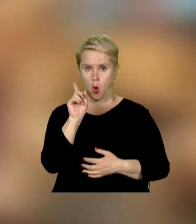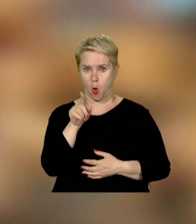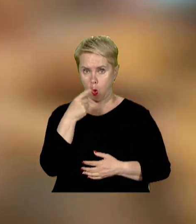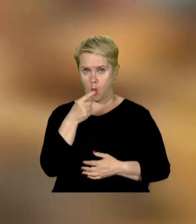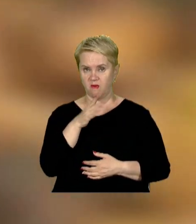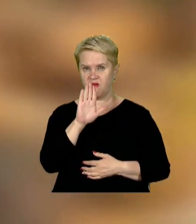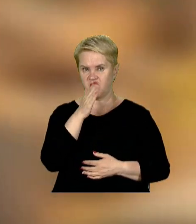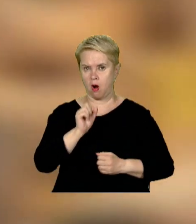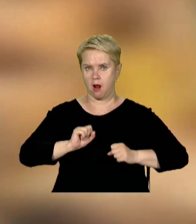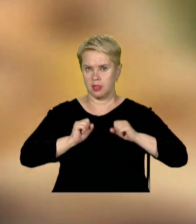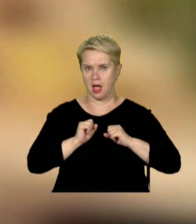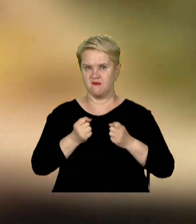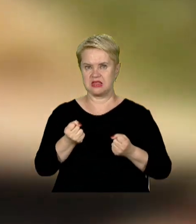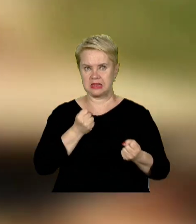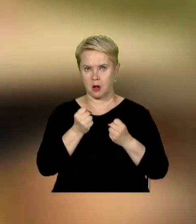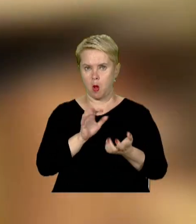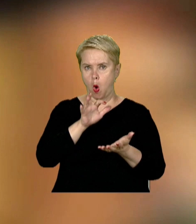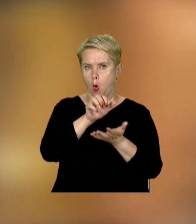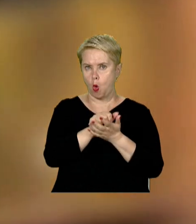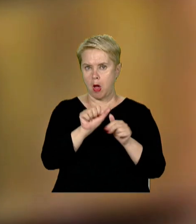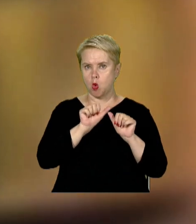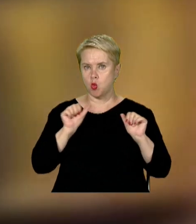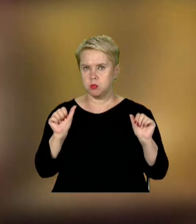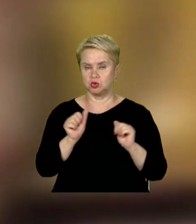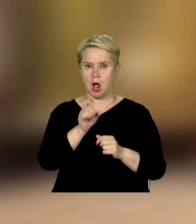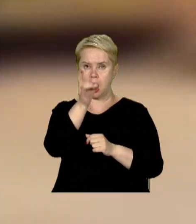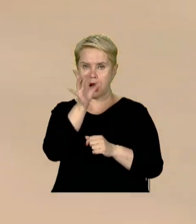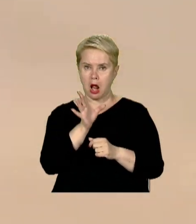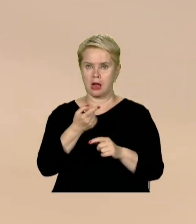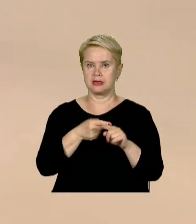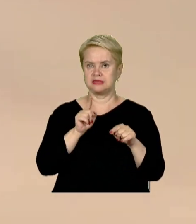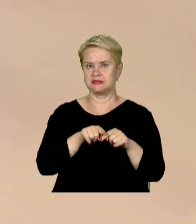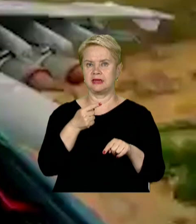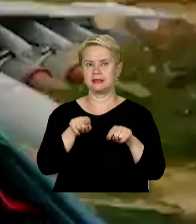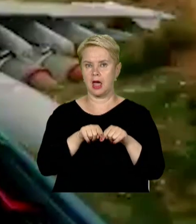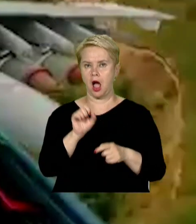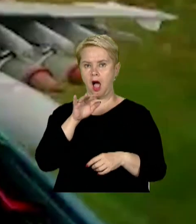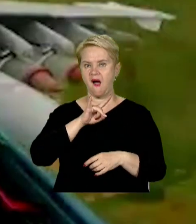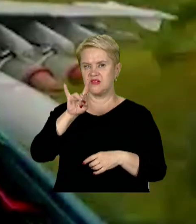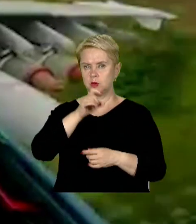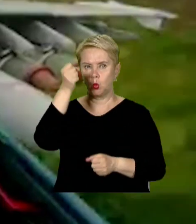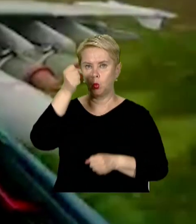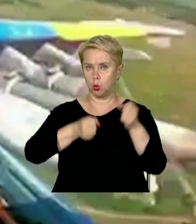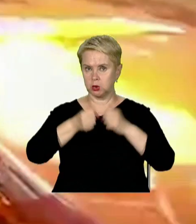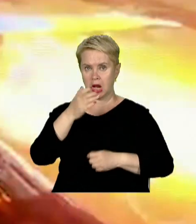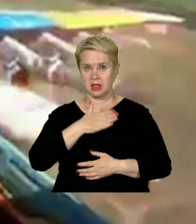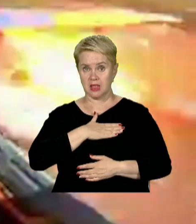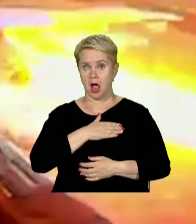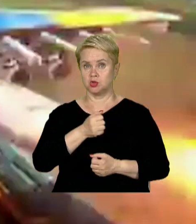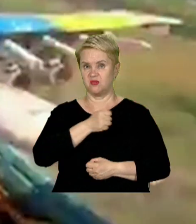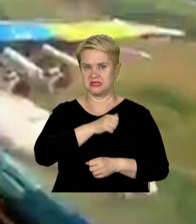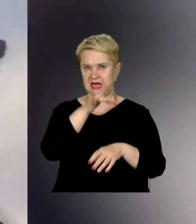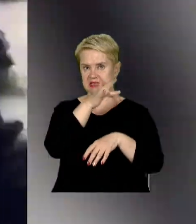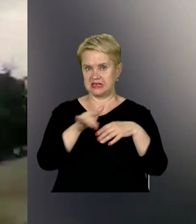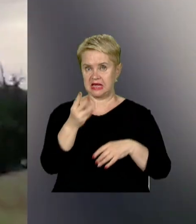областях ворог намагається втримати окуповані рубежі. Ракетно-артилерійськими та авіаційними ударами наші війська